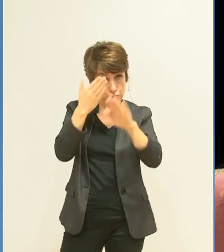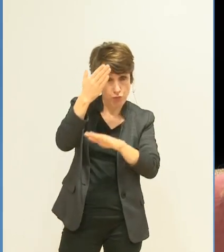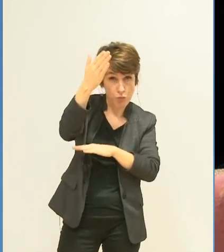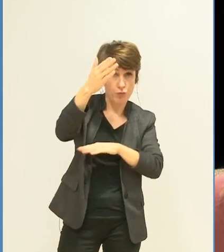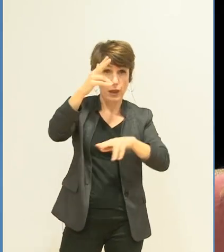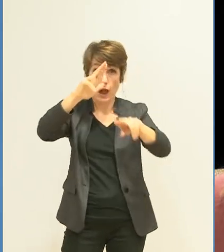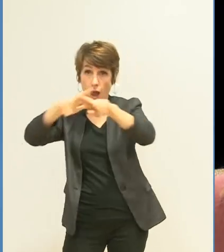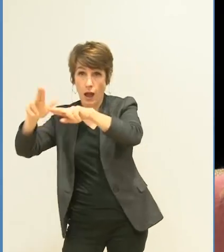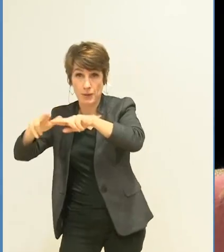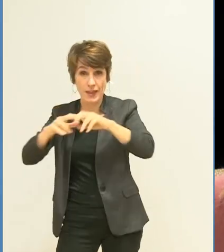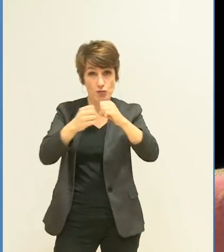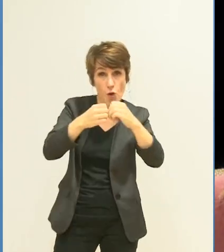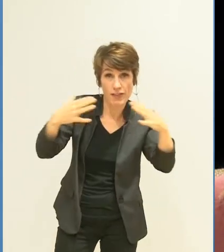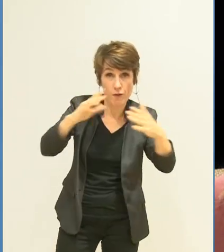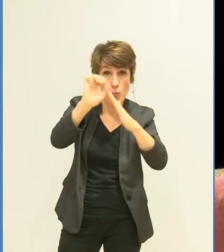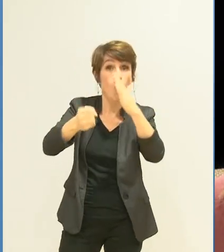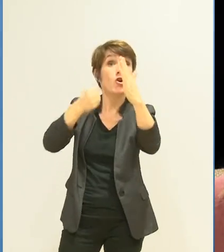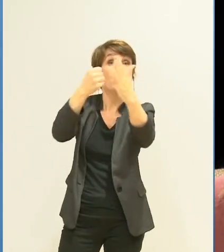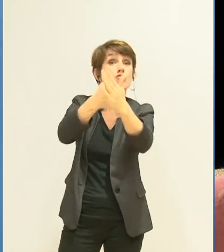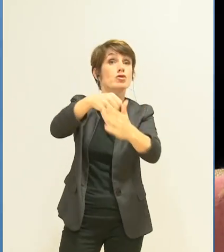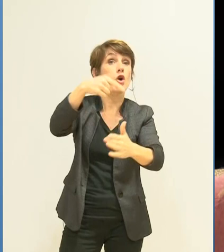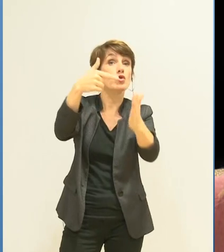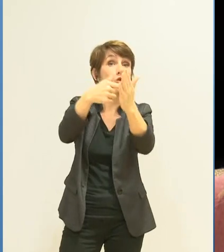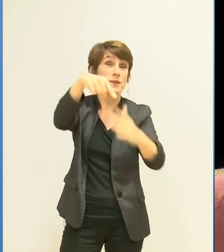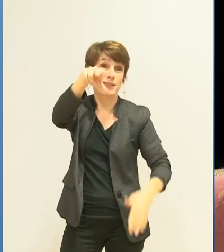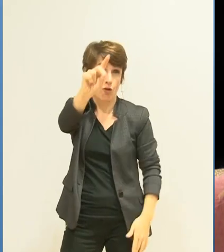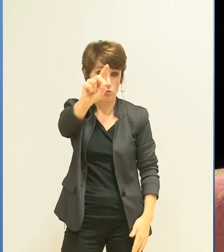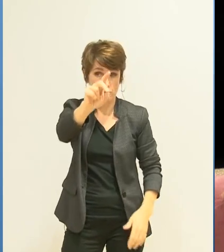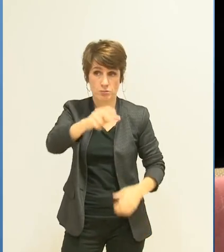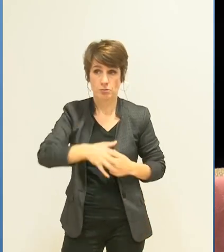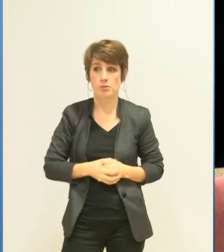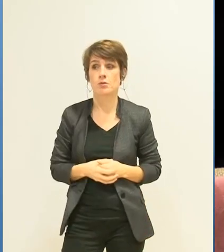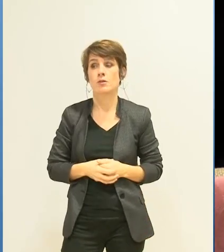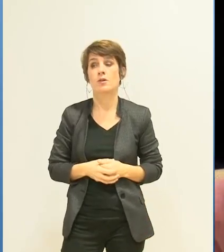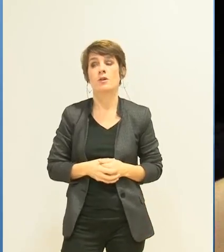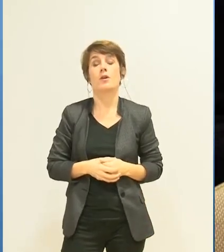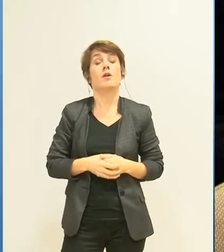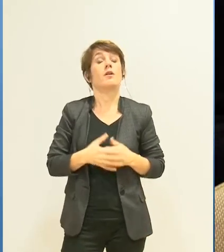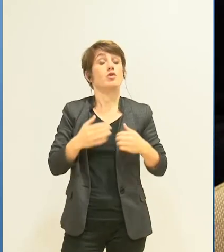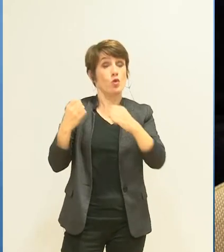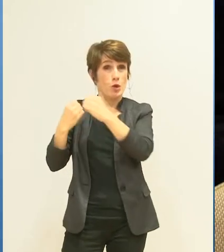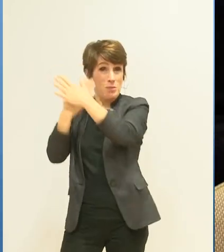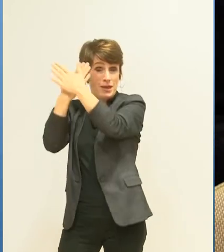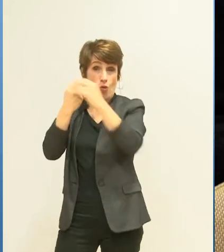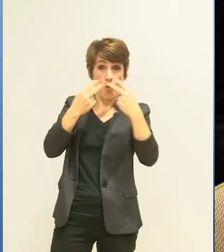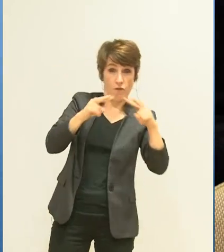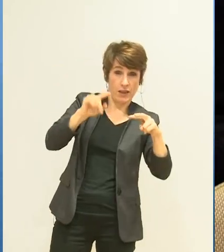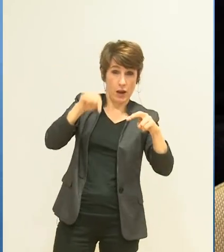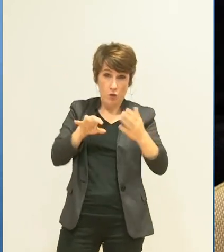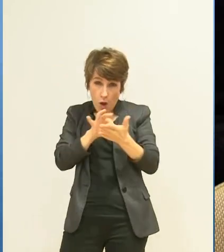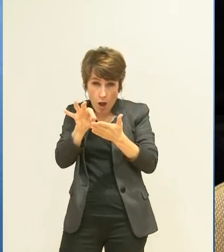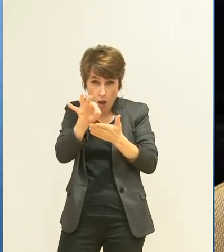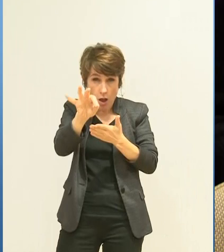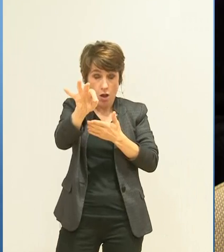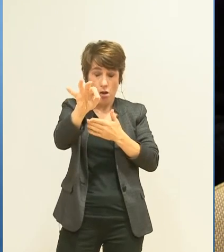de la métropole jusqu'en 2030 ces grands enjeux stratégiques que la métro et la ville doivent mettre en place impacteront